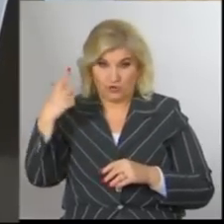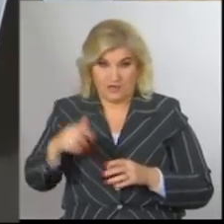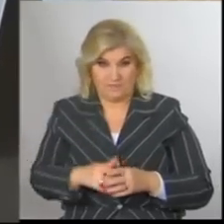RTVS